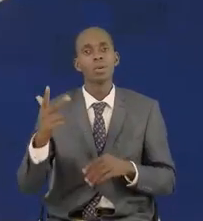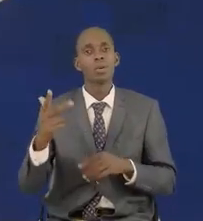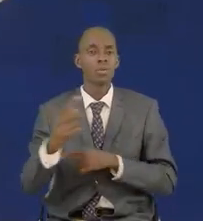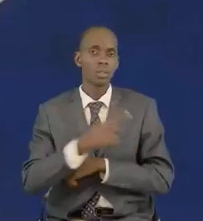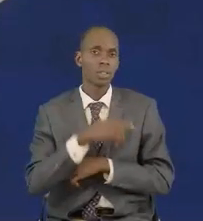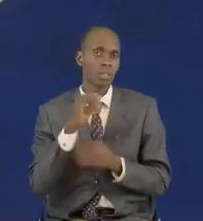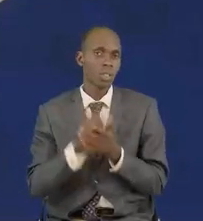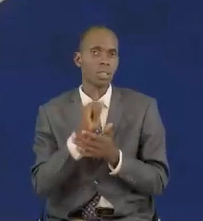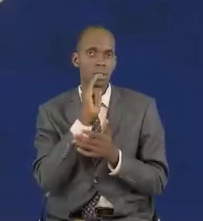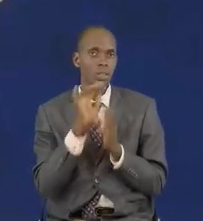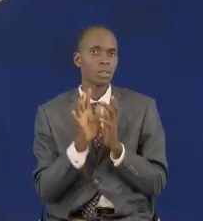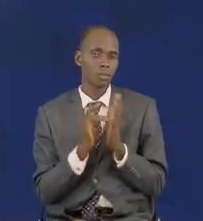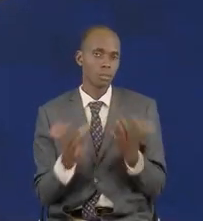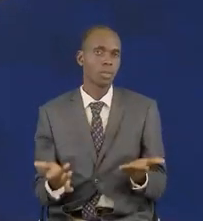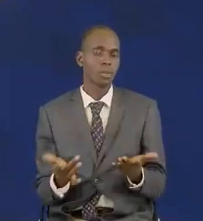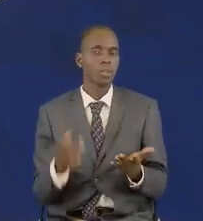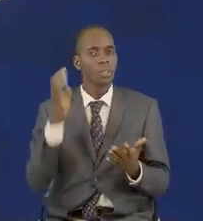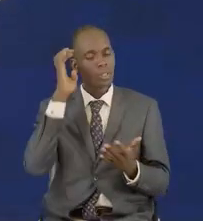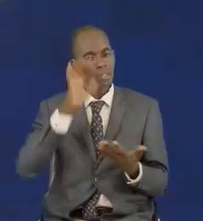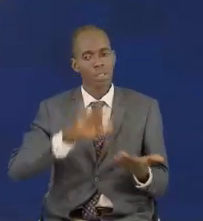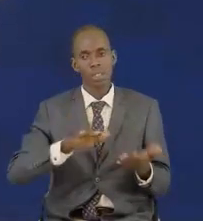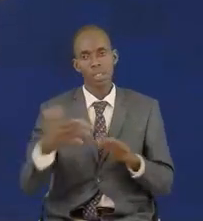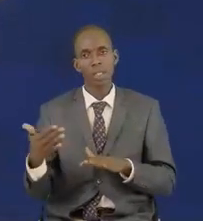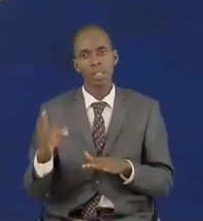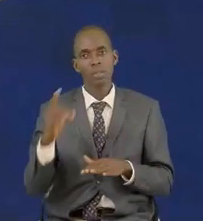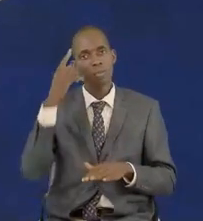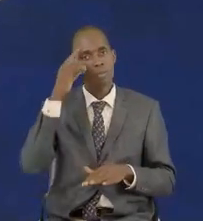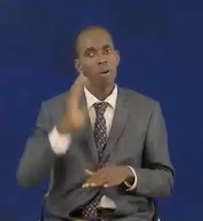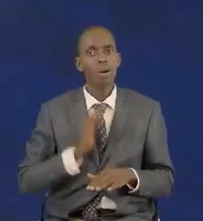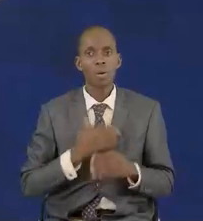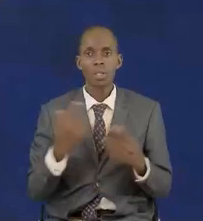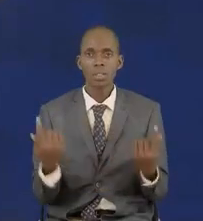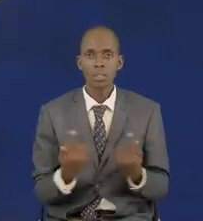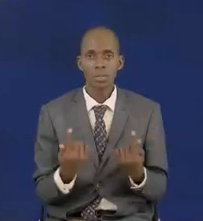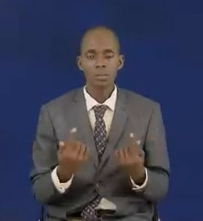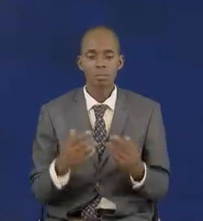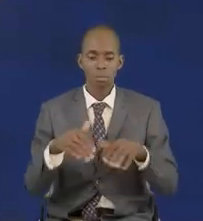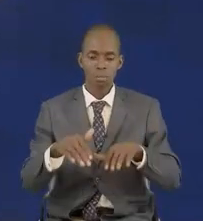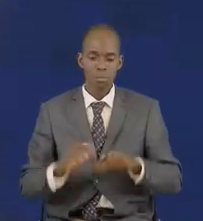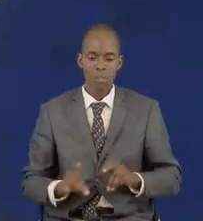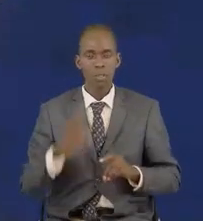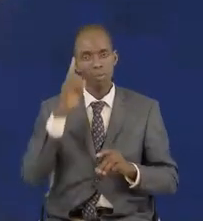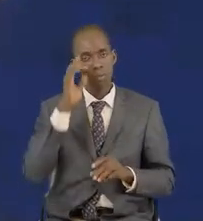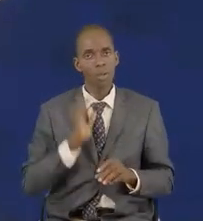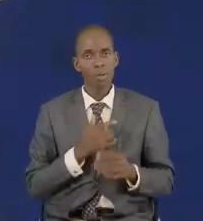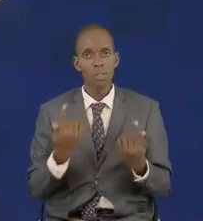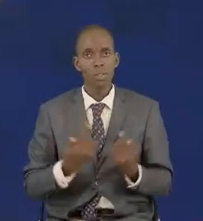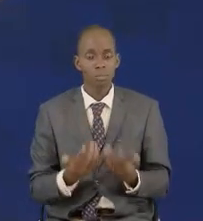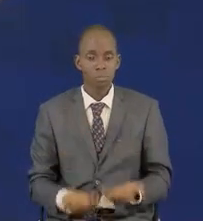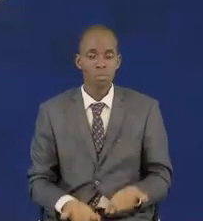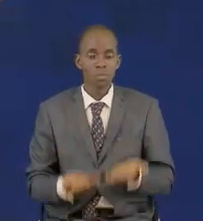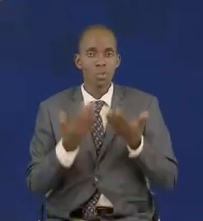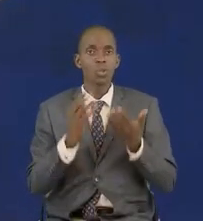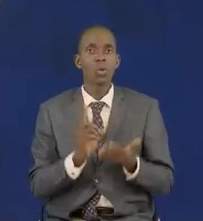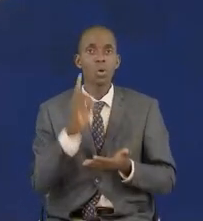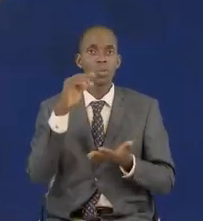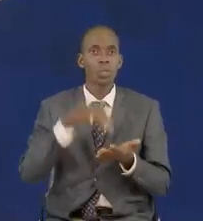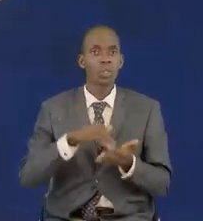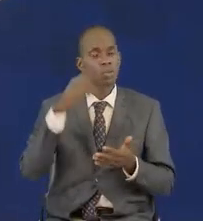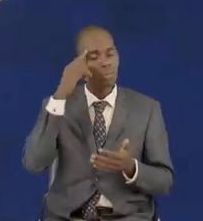c'est l'Évangile il est mort pour nos péchés il était enseveli il est ressuscité